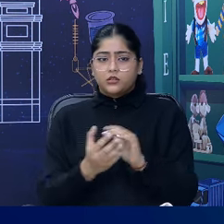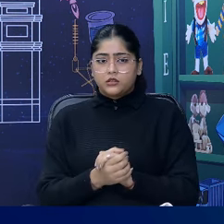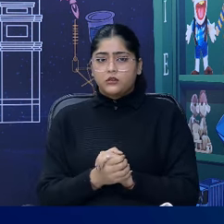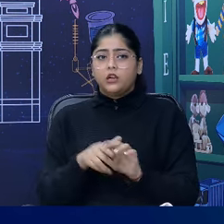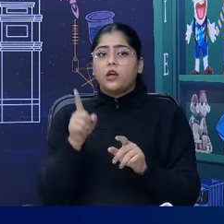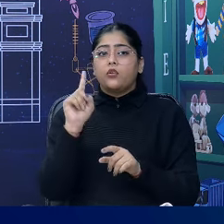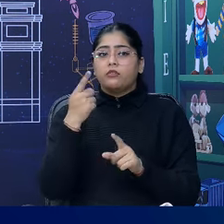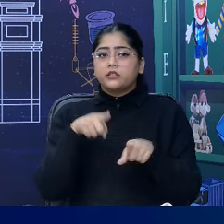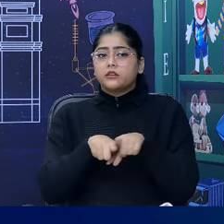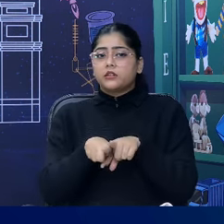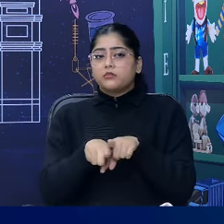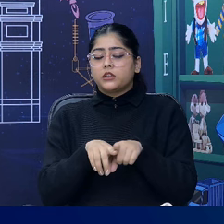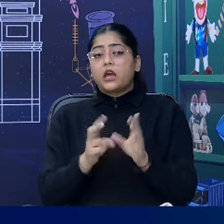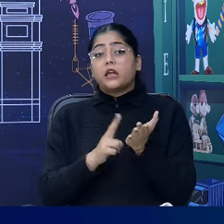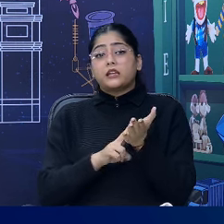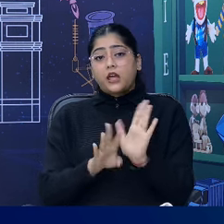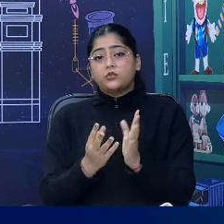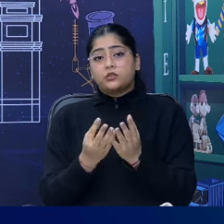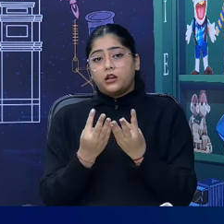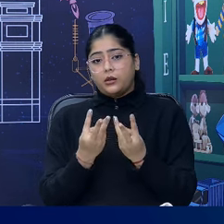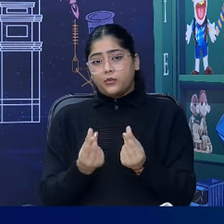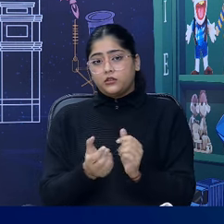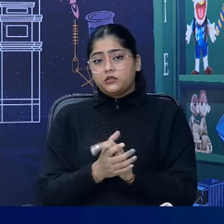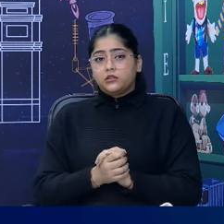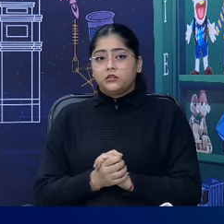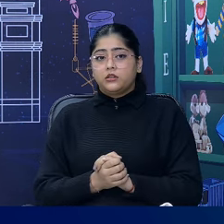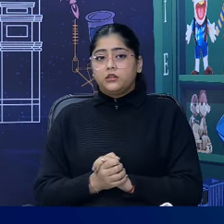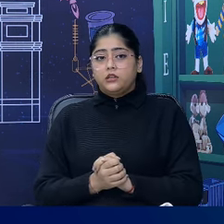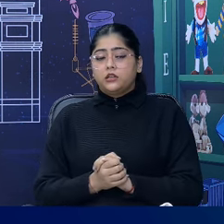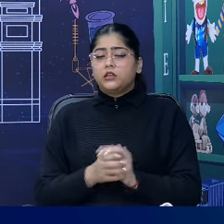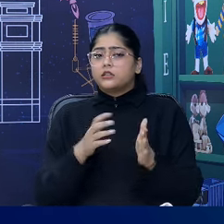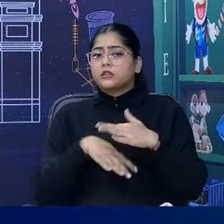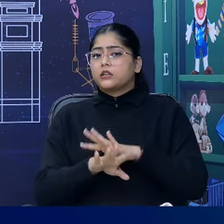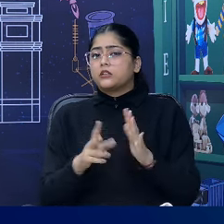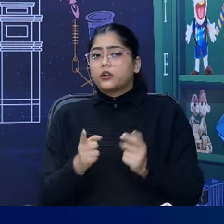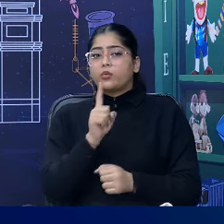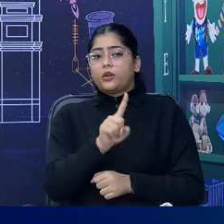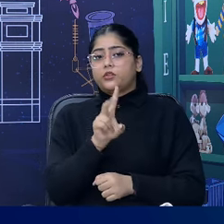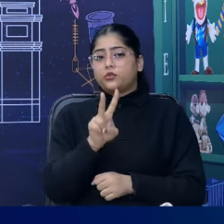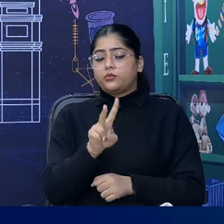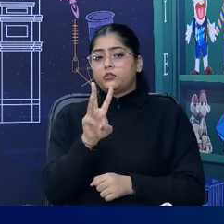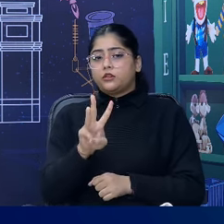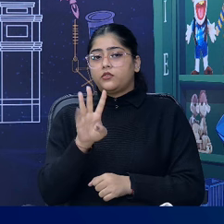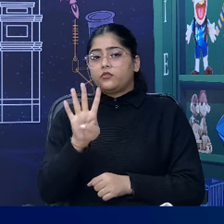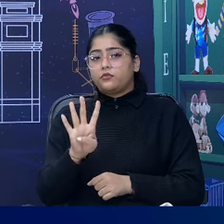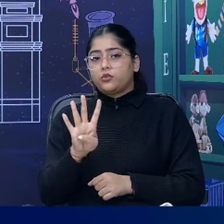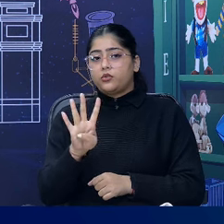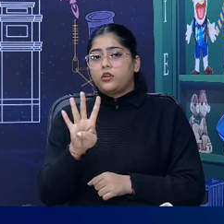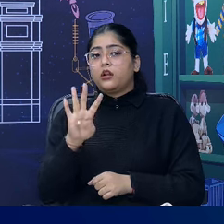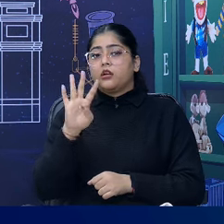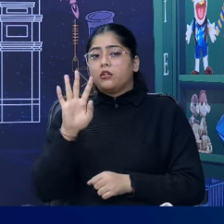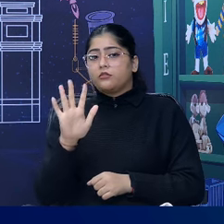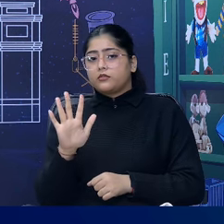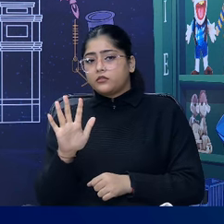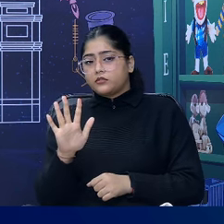जो एग्जांपल दिया है नेचुरल नंबर्स का, और इसमें एलिमेंट्स हैं 1, 2, 3, 4